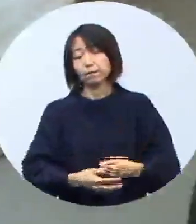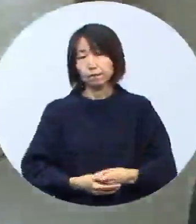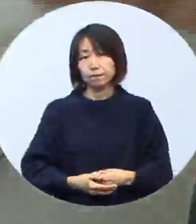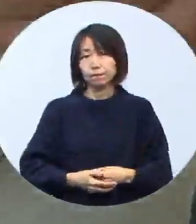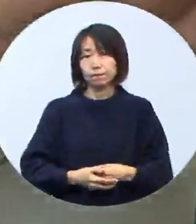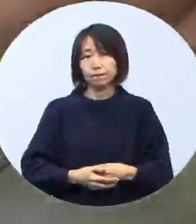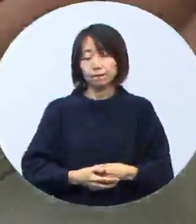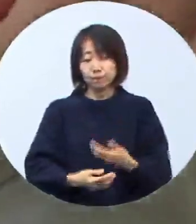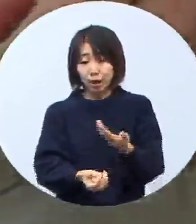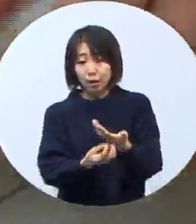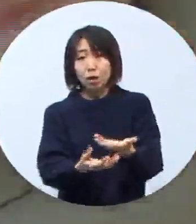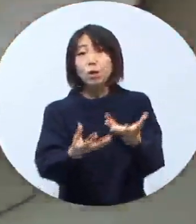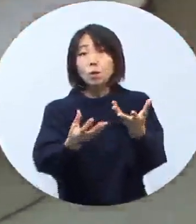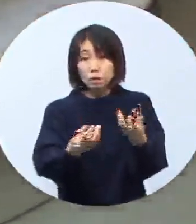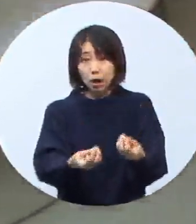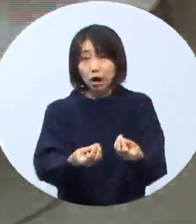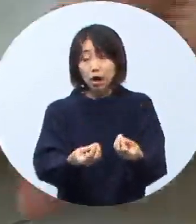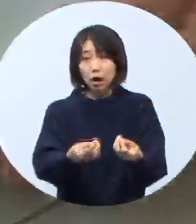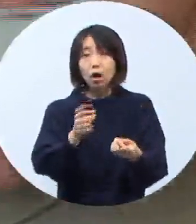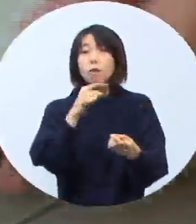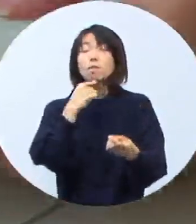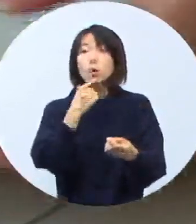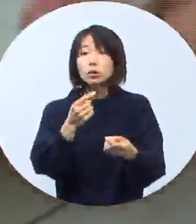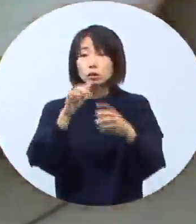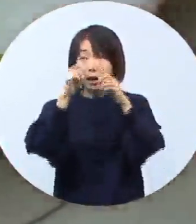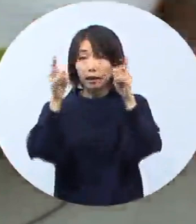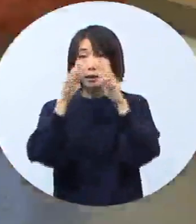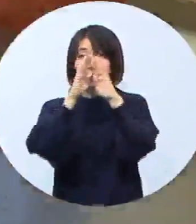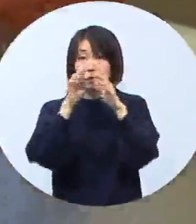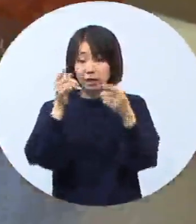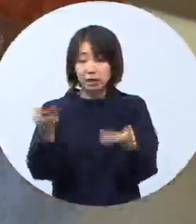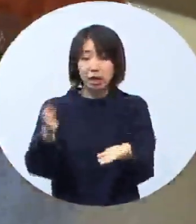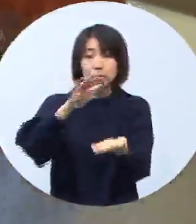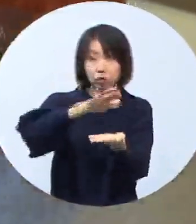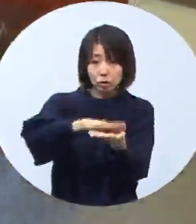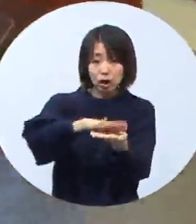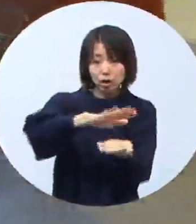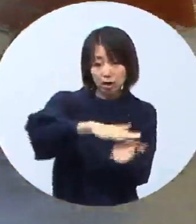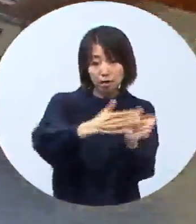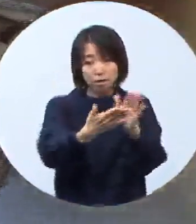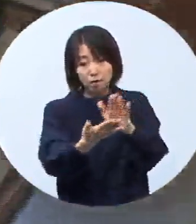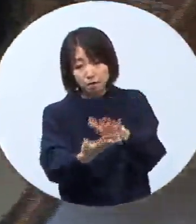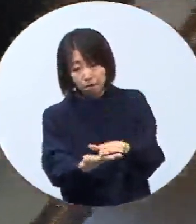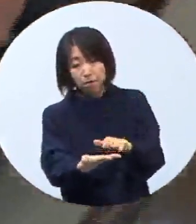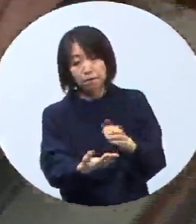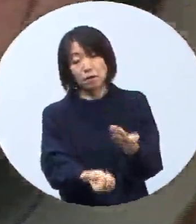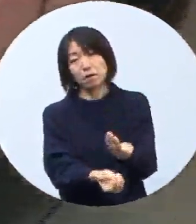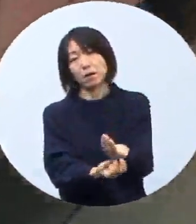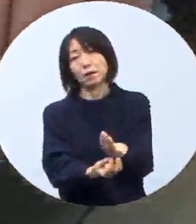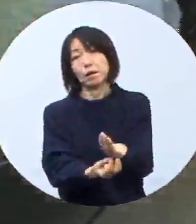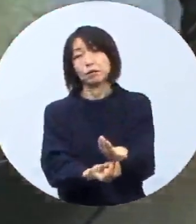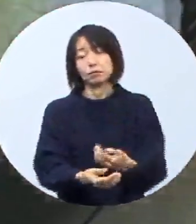片面が焼けたらその上にクッキングシートをかぶせ、残りの面も焼き上げます。